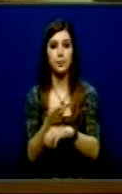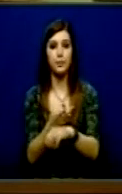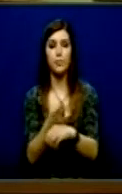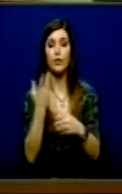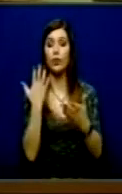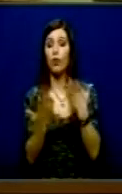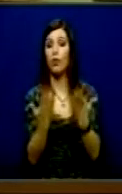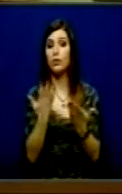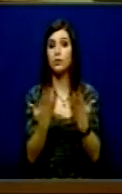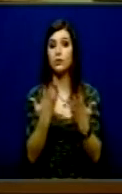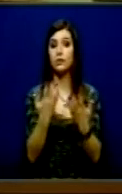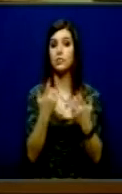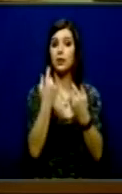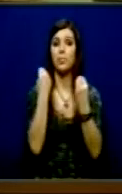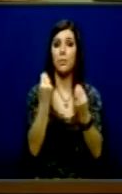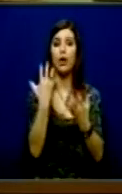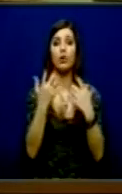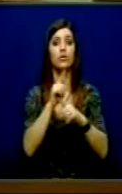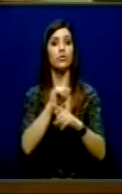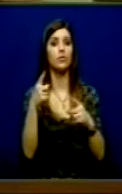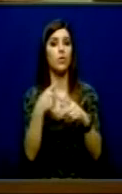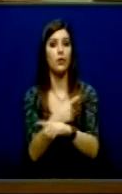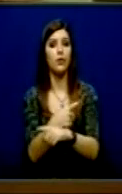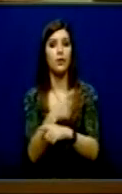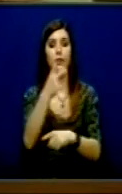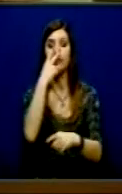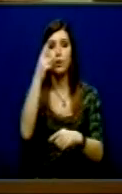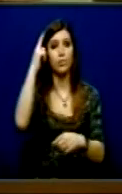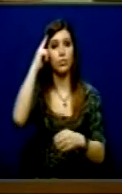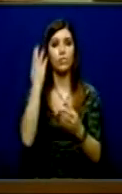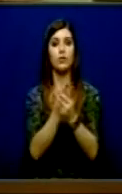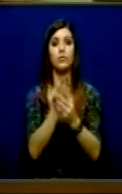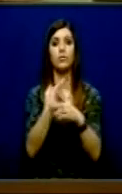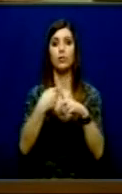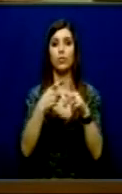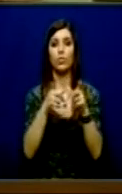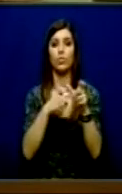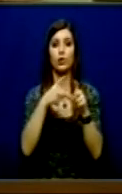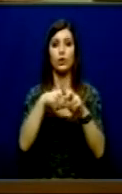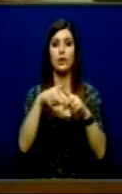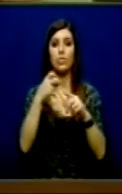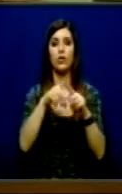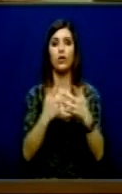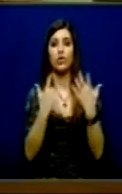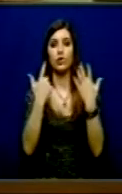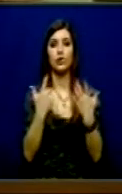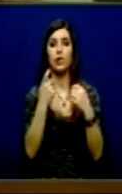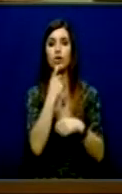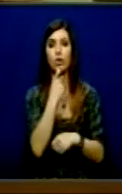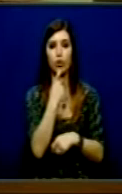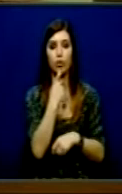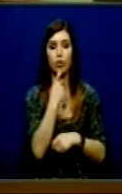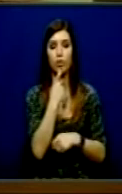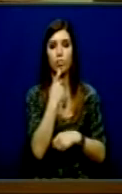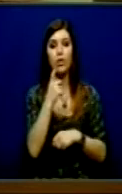trajtojmë atë jo legjitime? A njohim kushtetutën Republikës e Kosovës të shpallur me 7 shtator? A njohim